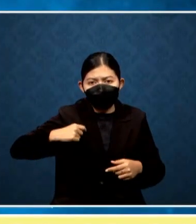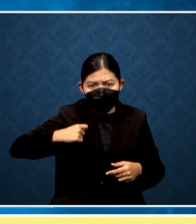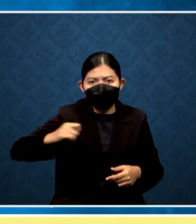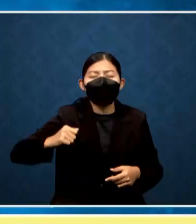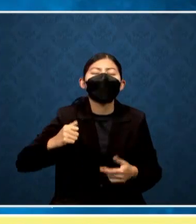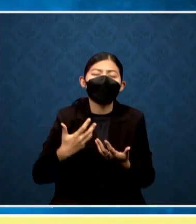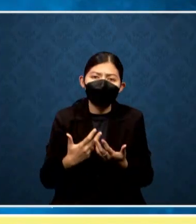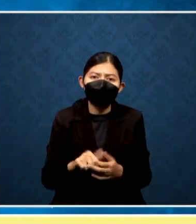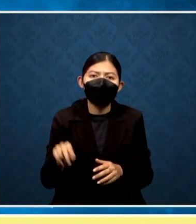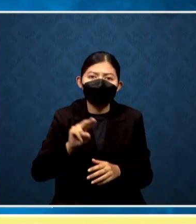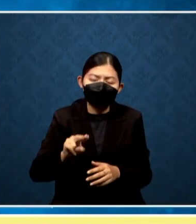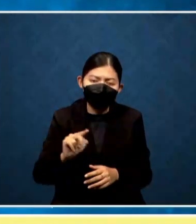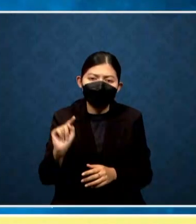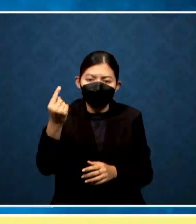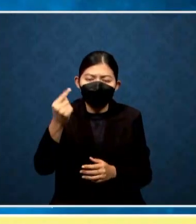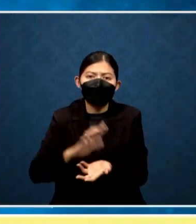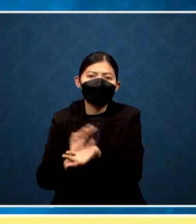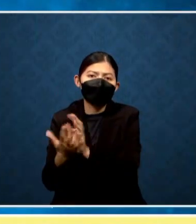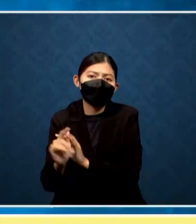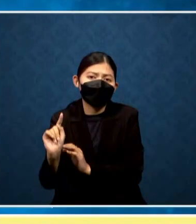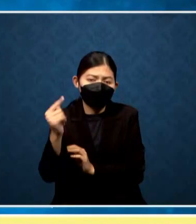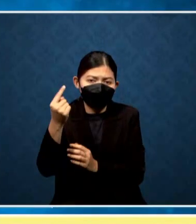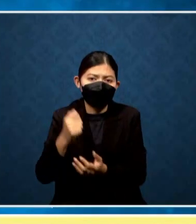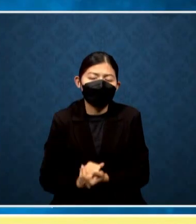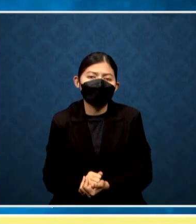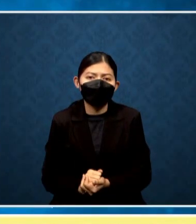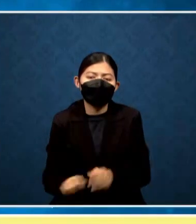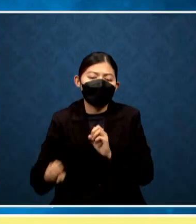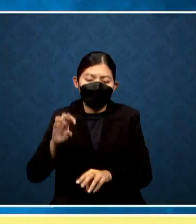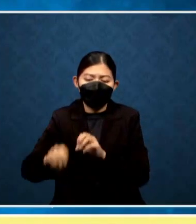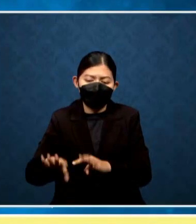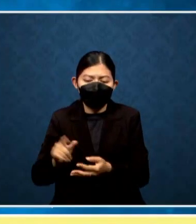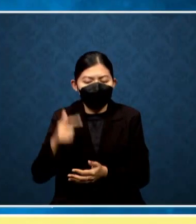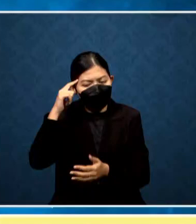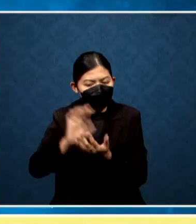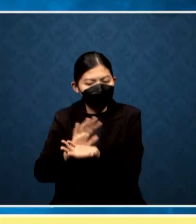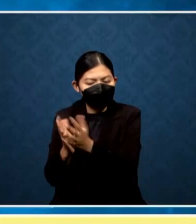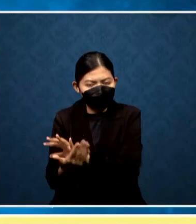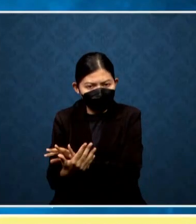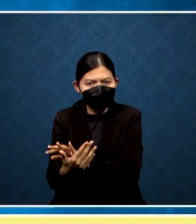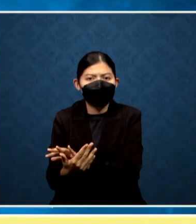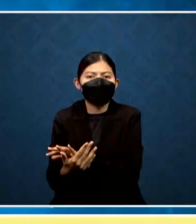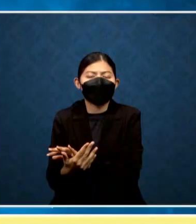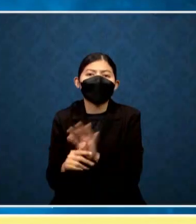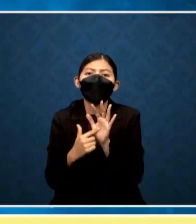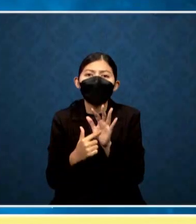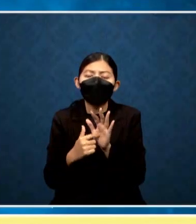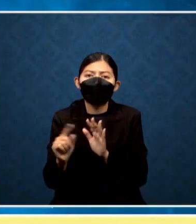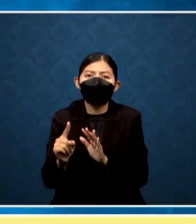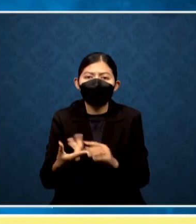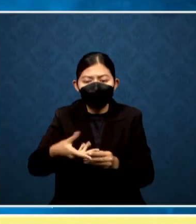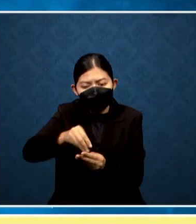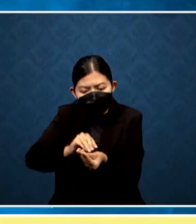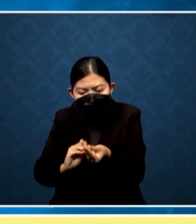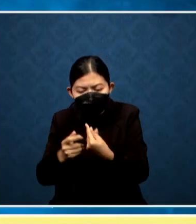ช. ท 3 ก็คอการนำกลมาใช้ใหม่หอไคุ้นก็คือนำขยะมูลฝอยไปแปรสภาพก่อนเช่น นำไปประดิต